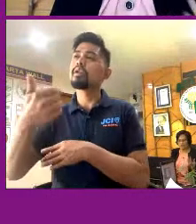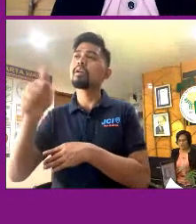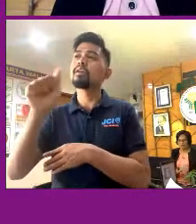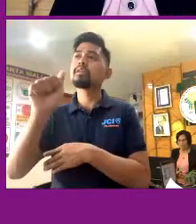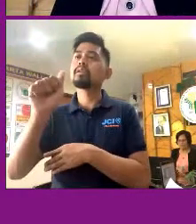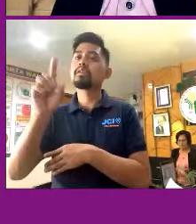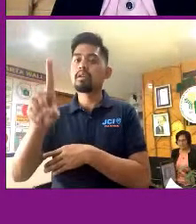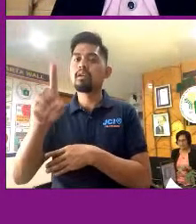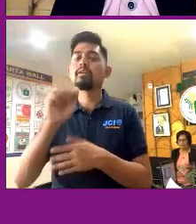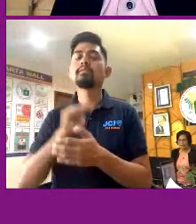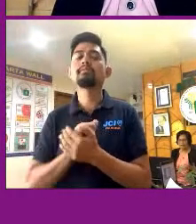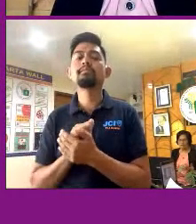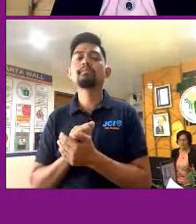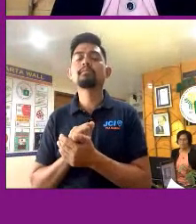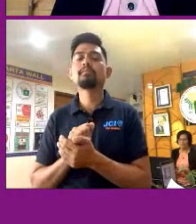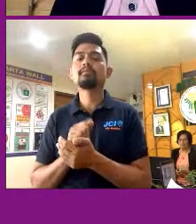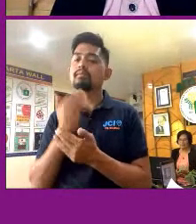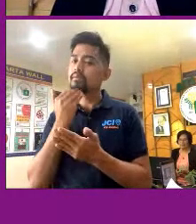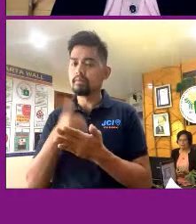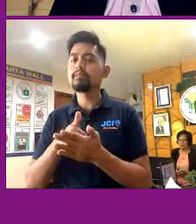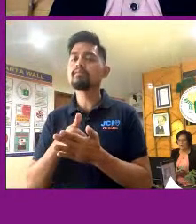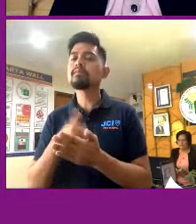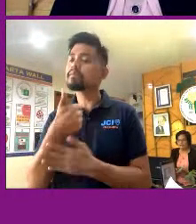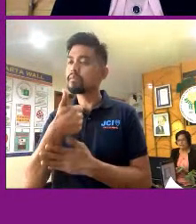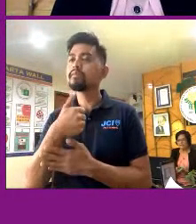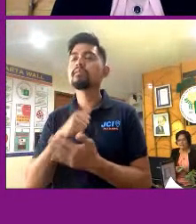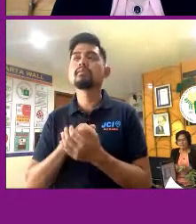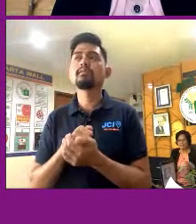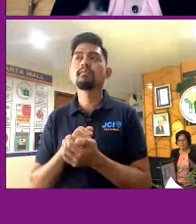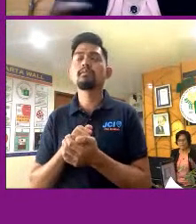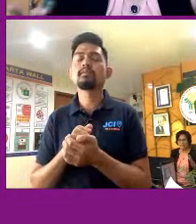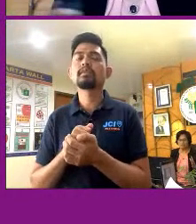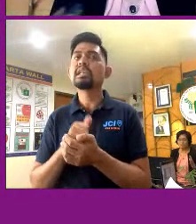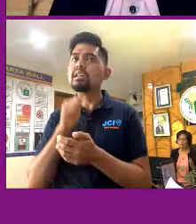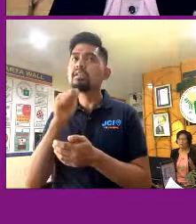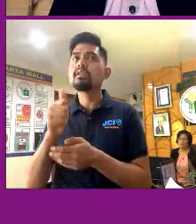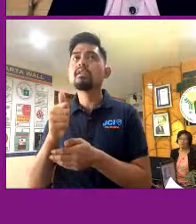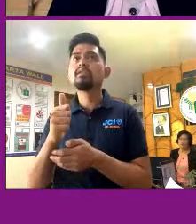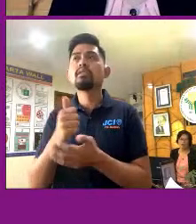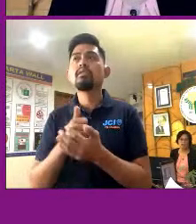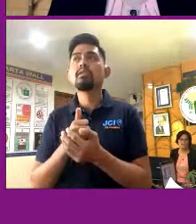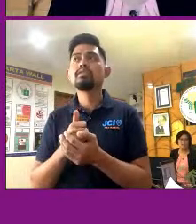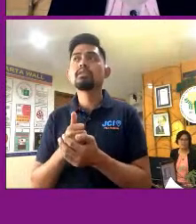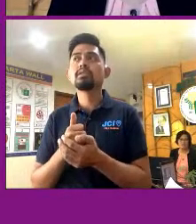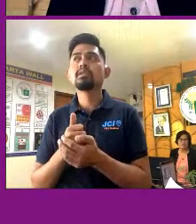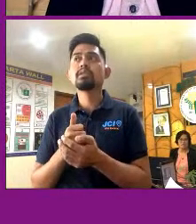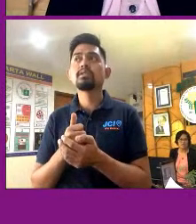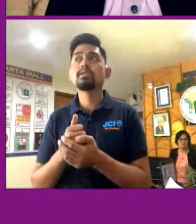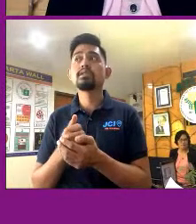na we are doing this para naman yung iba talaga. Kasi hindi masyadong napapopularize. In fact,